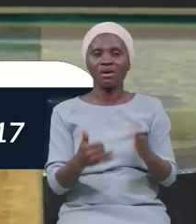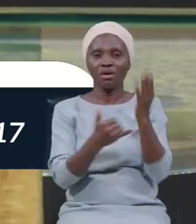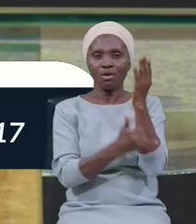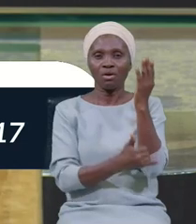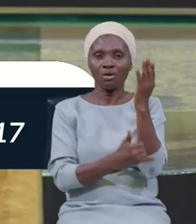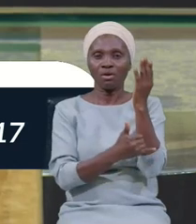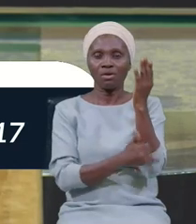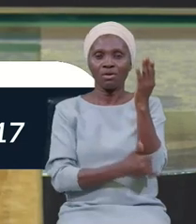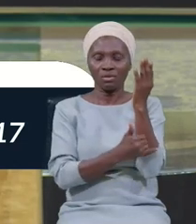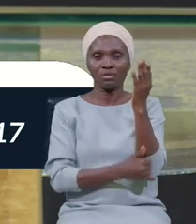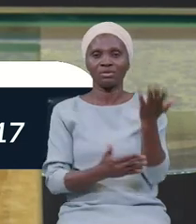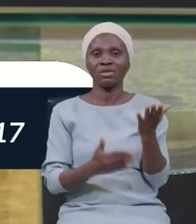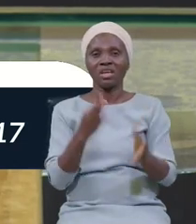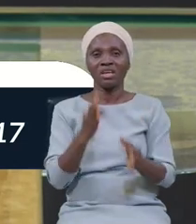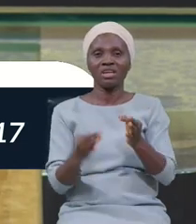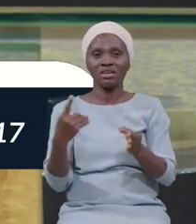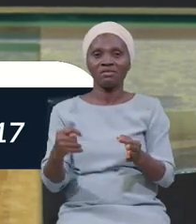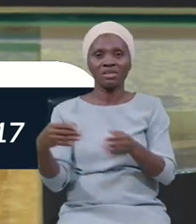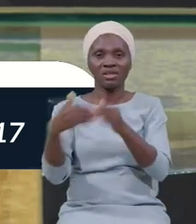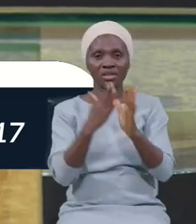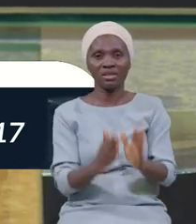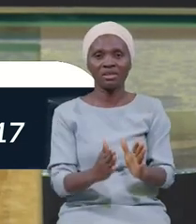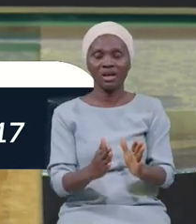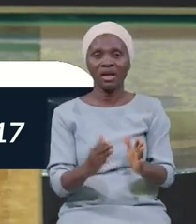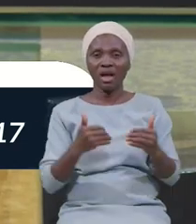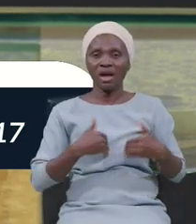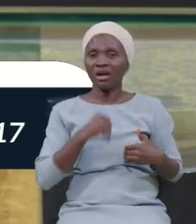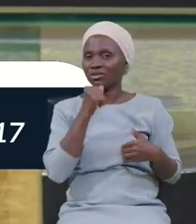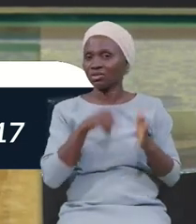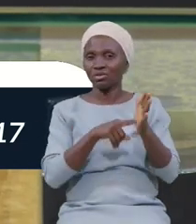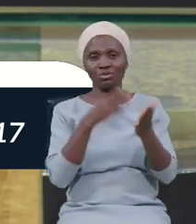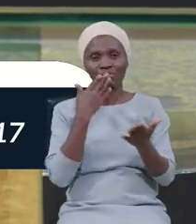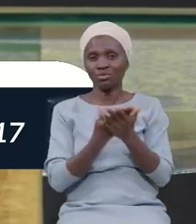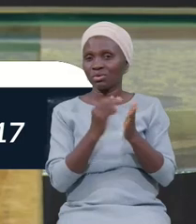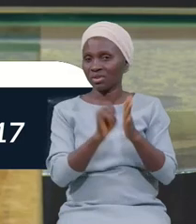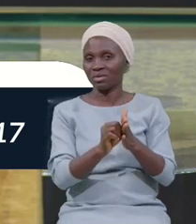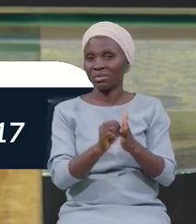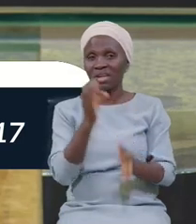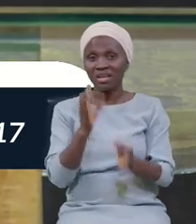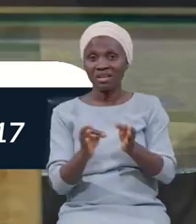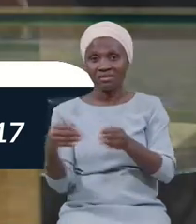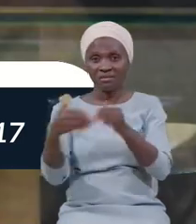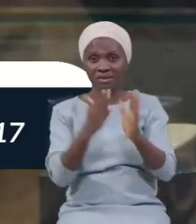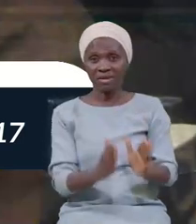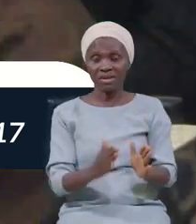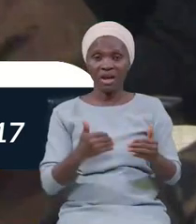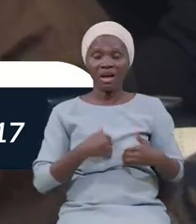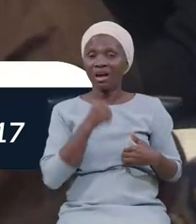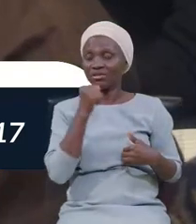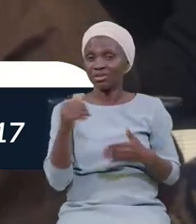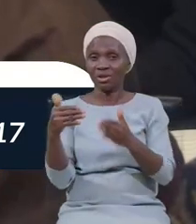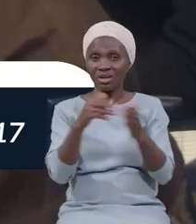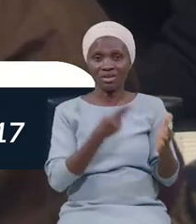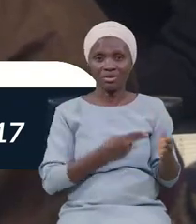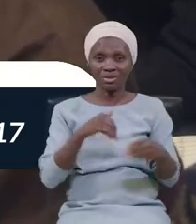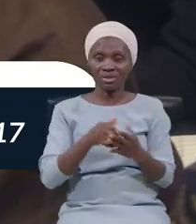dirigeants. Si les dirigeants n'ont pas démontré un bon exemple, si les dirigeants ne nous ont pas conduits à la bonne